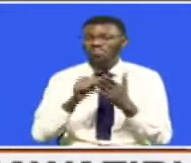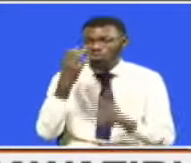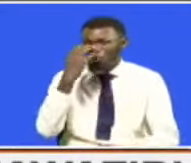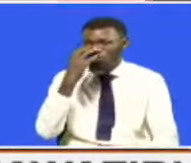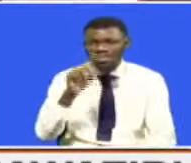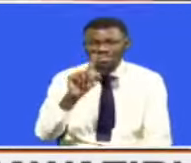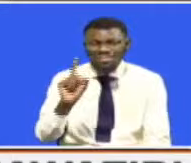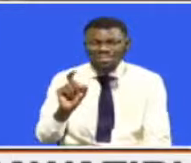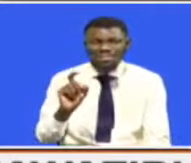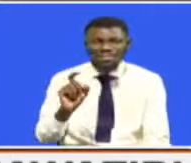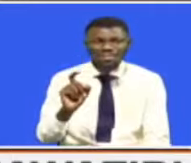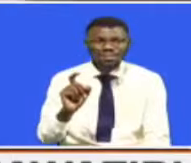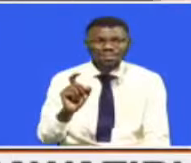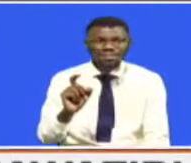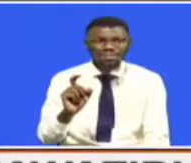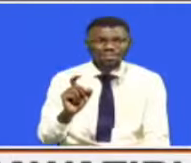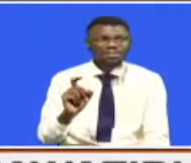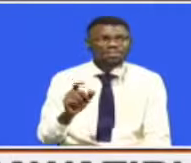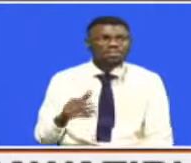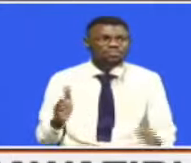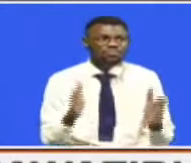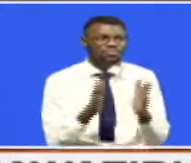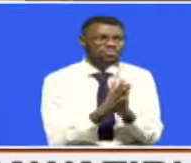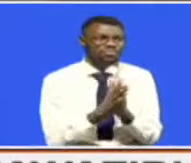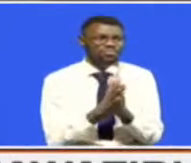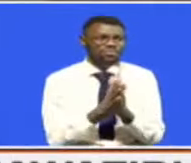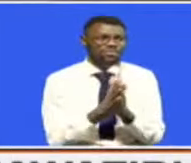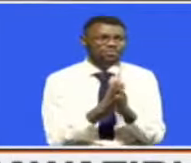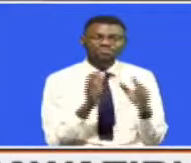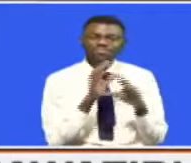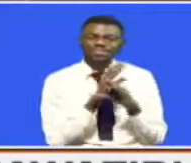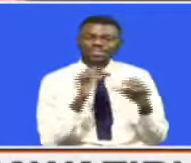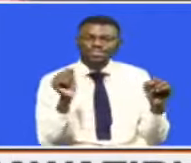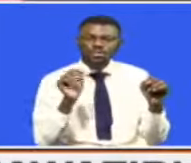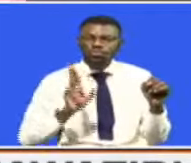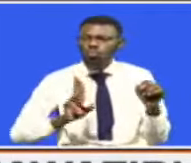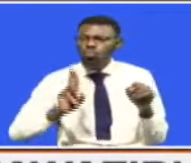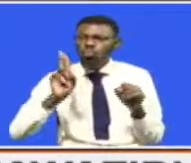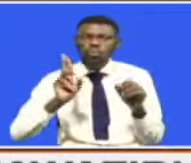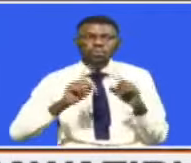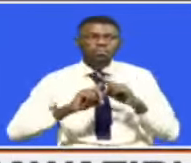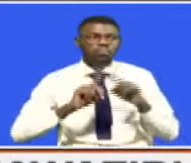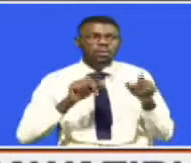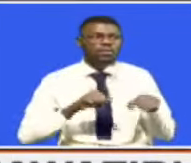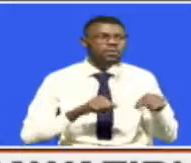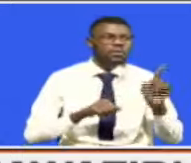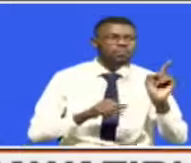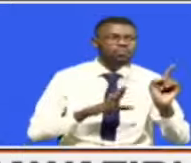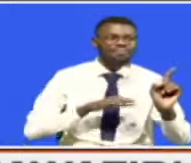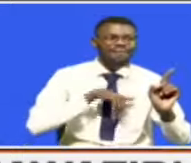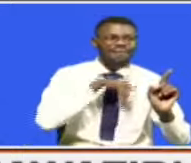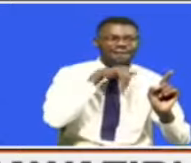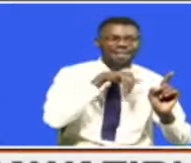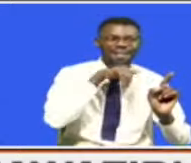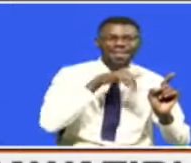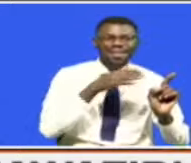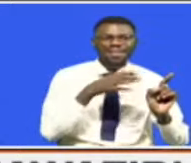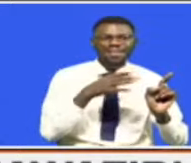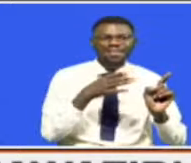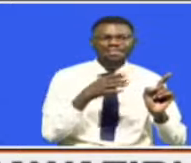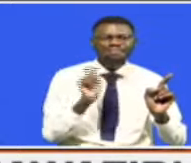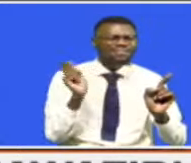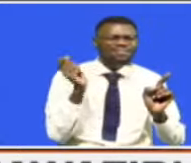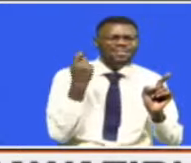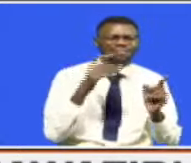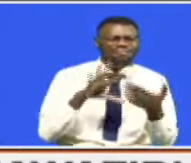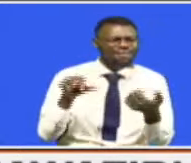walikuwa last regime na President Uhuru Kenyatta. Ile simo Kenya ambayo iko, huyo mzee ndio waliigiza Kenya.